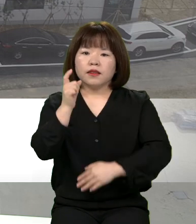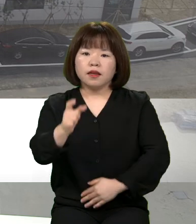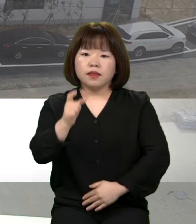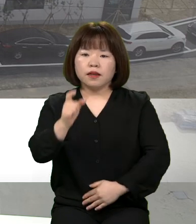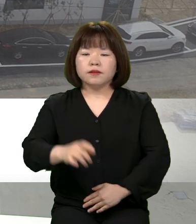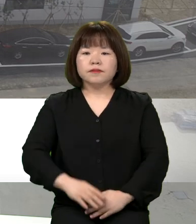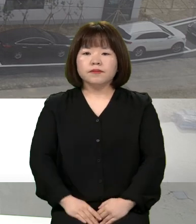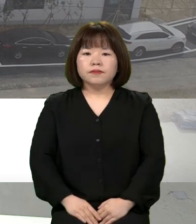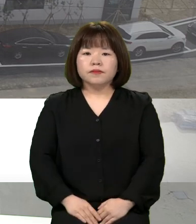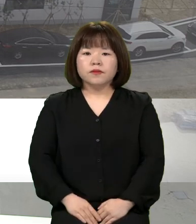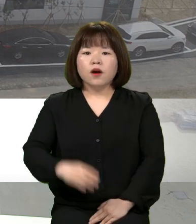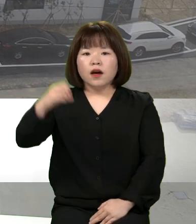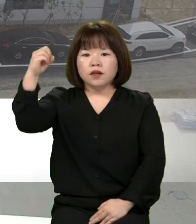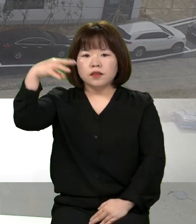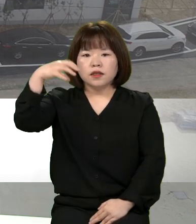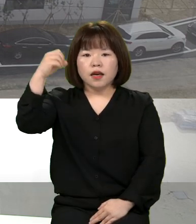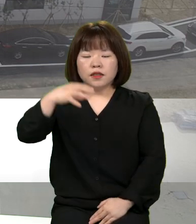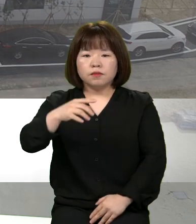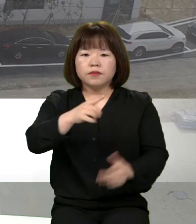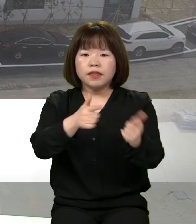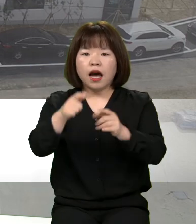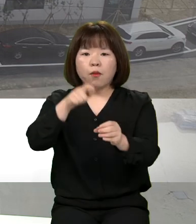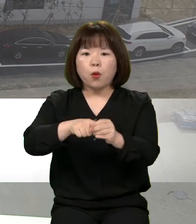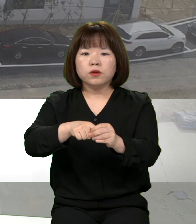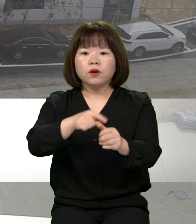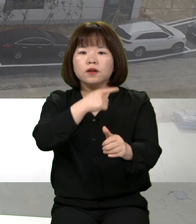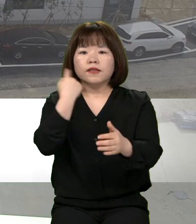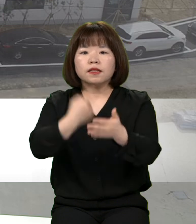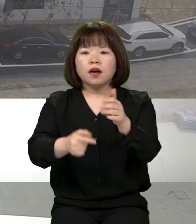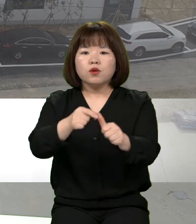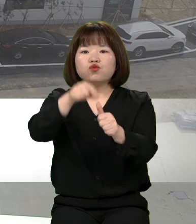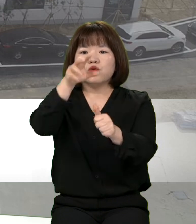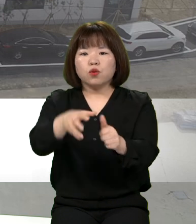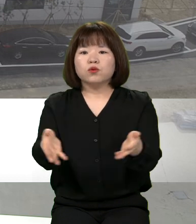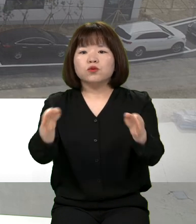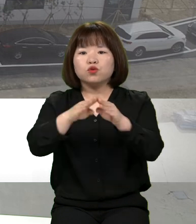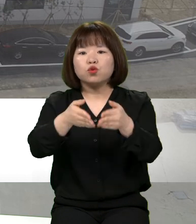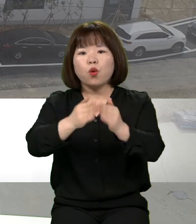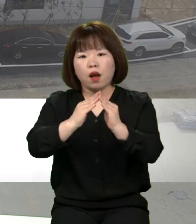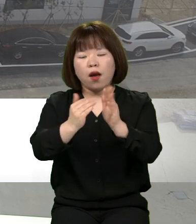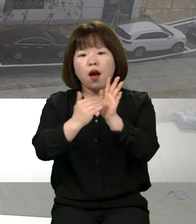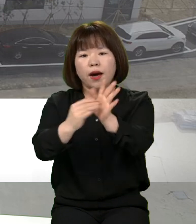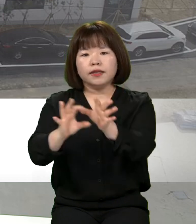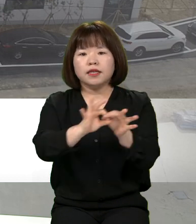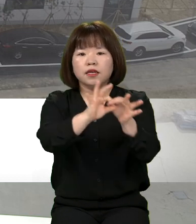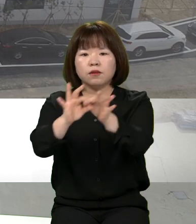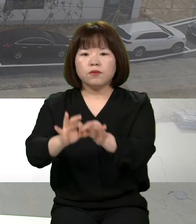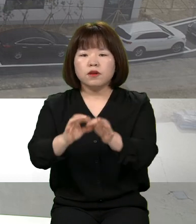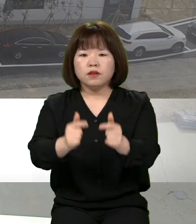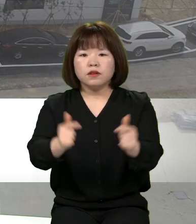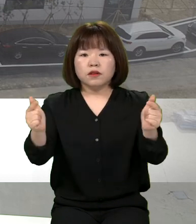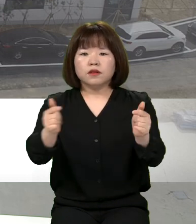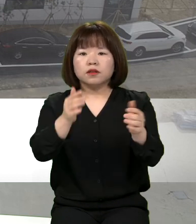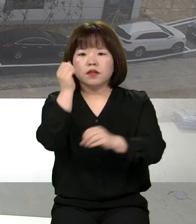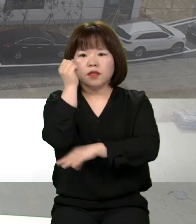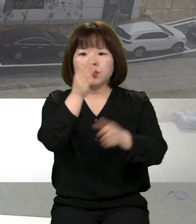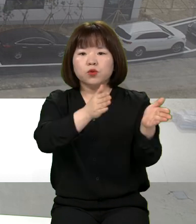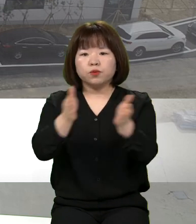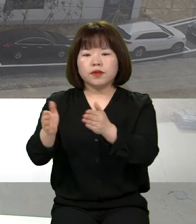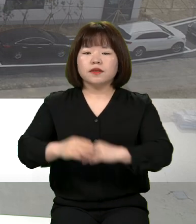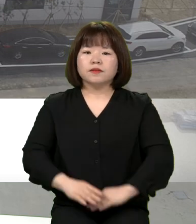에까지 탄탄히 하고 있는데요 쉬는 향해 다목적 재난 고소를 준공 하며 방재 인프라 확충에 교두보를